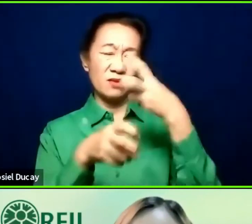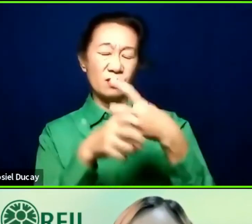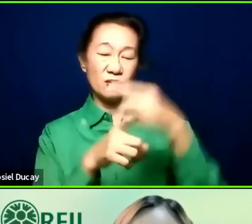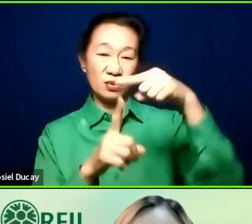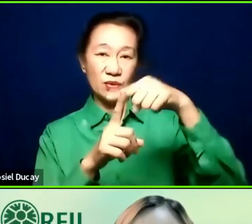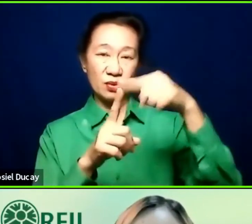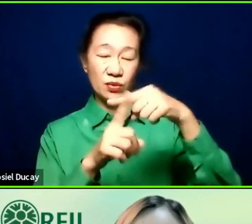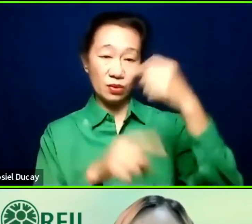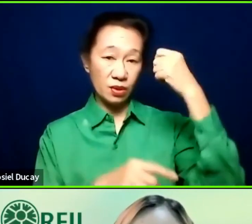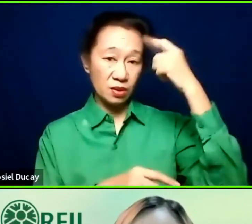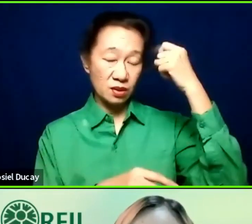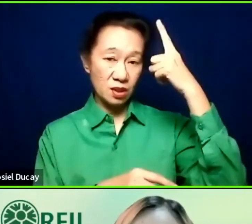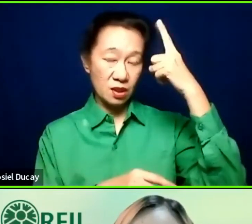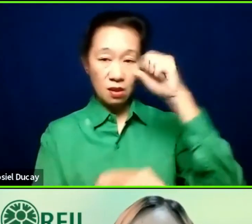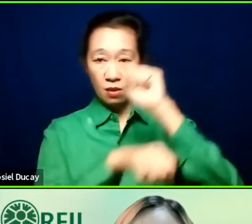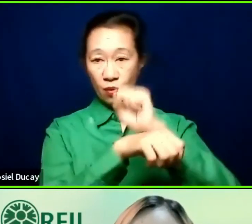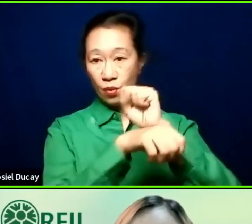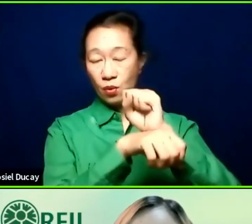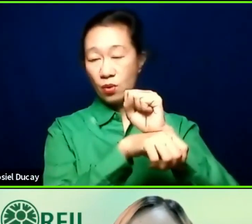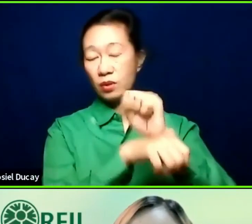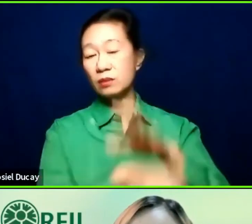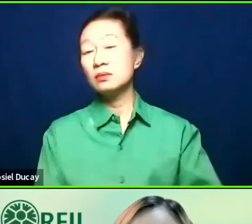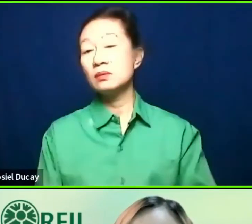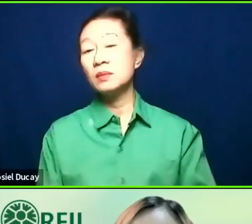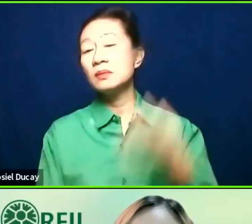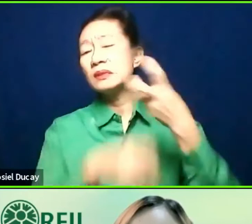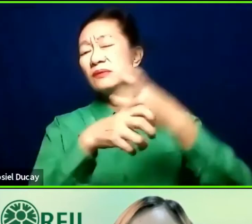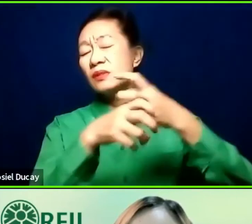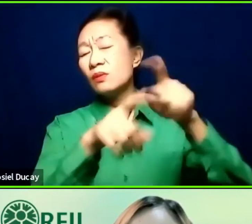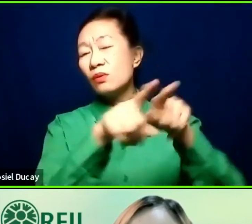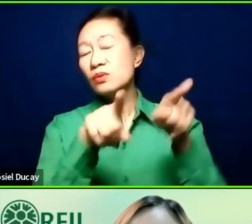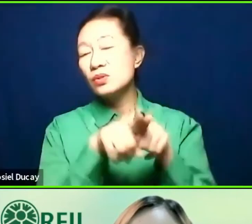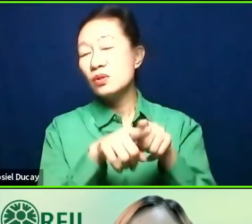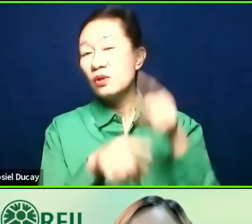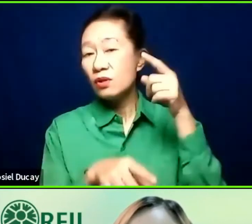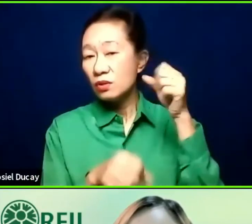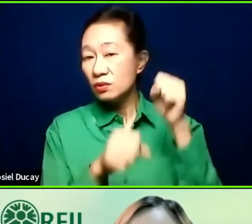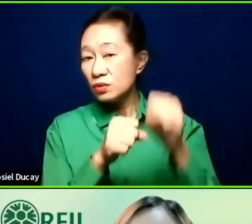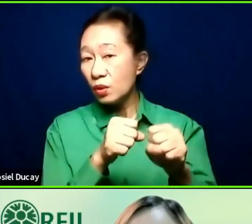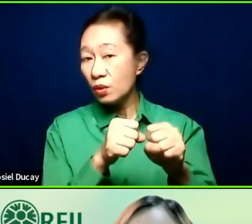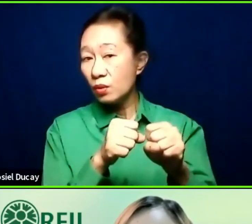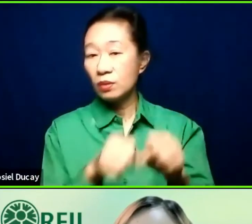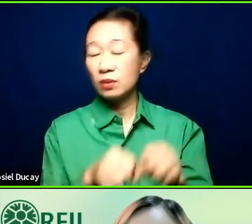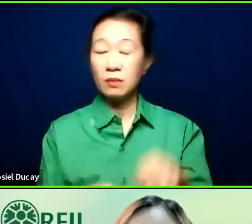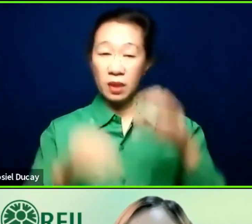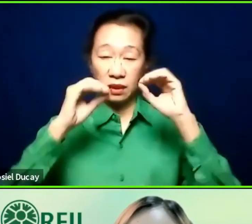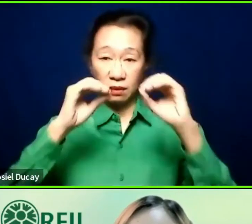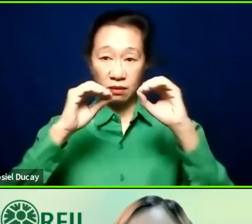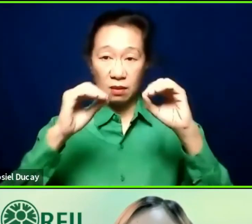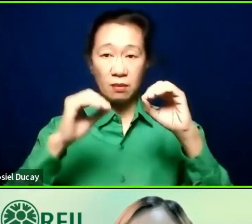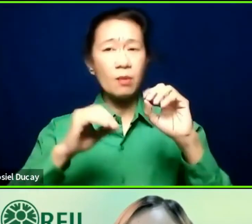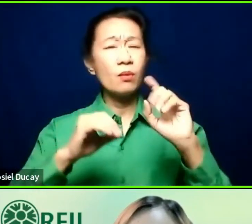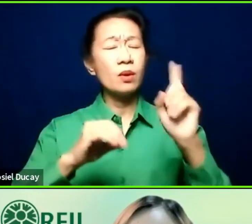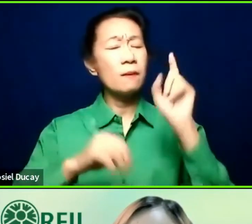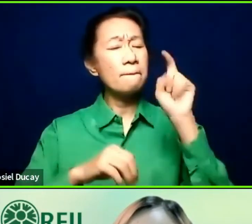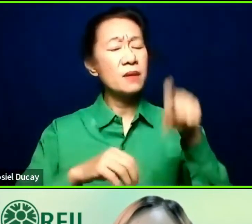to understand work tasks, no? Mahihirapan din po siya para turuan ng mga dapat niyang